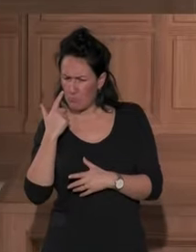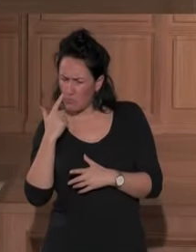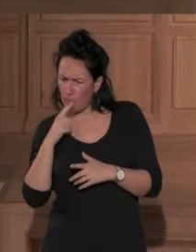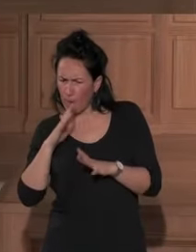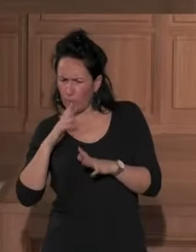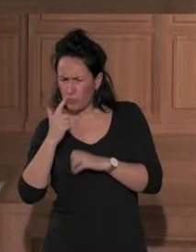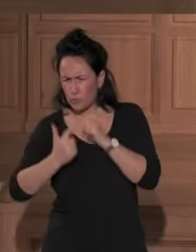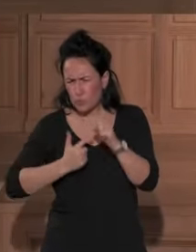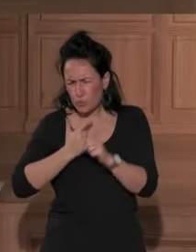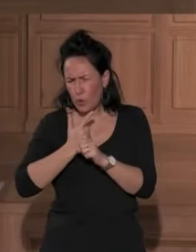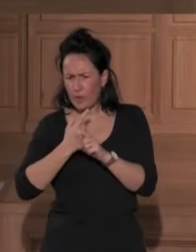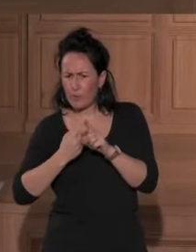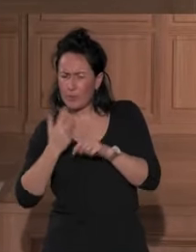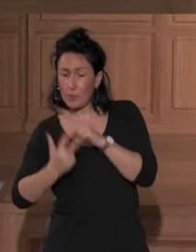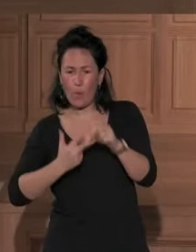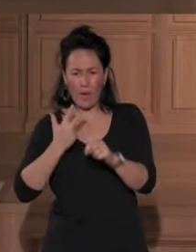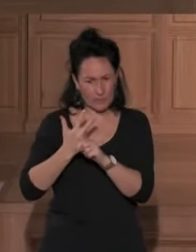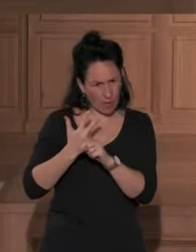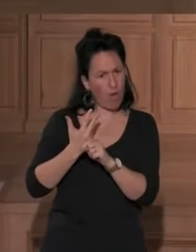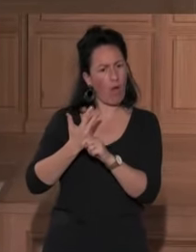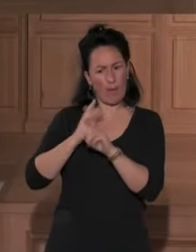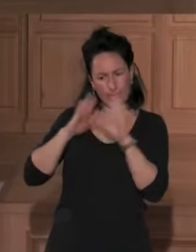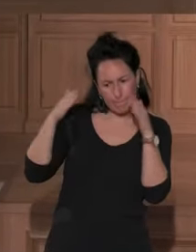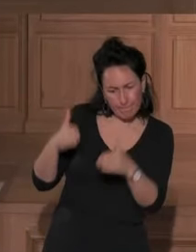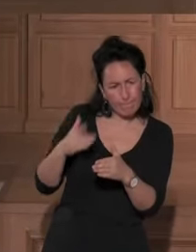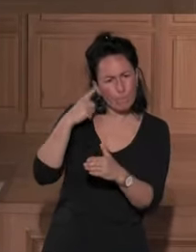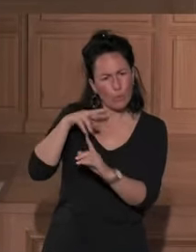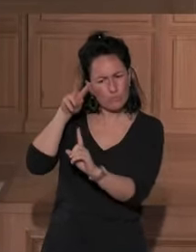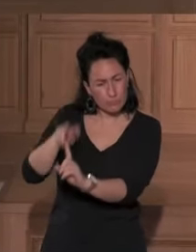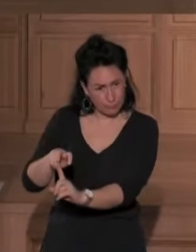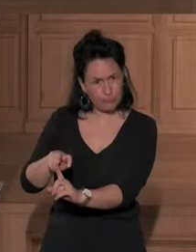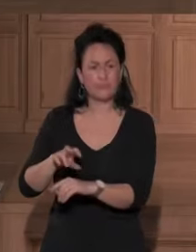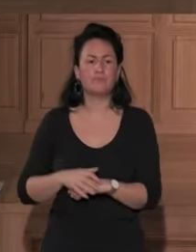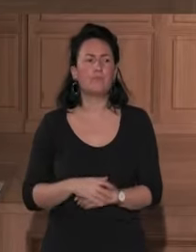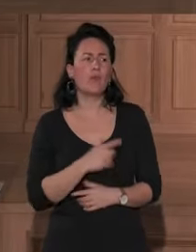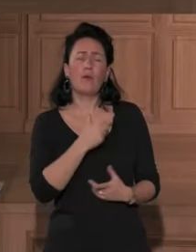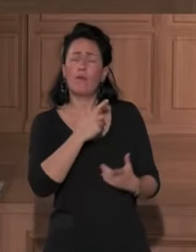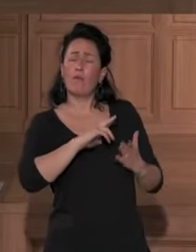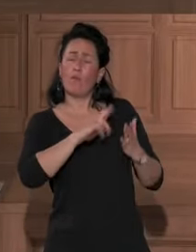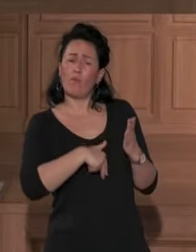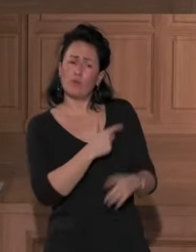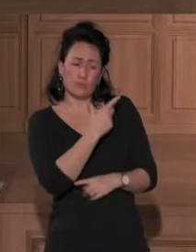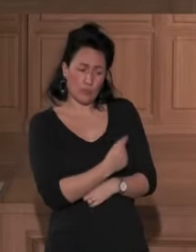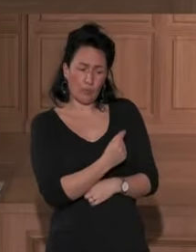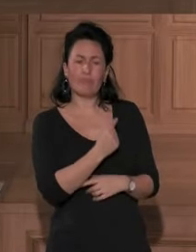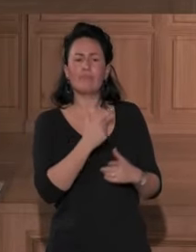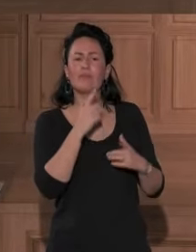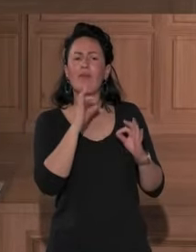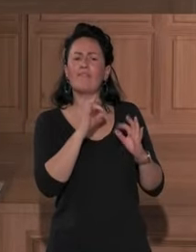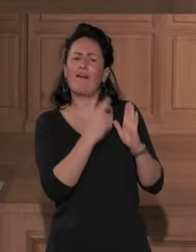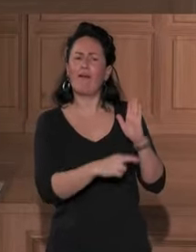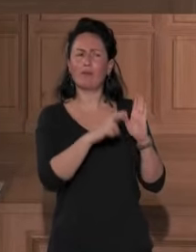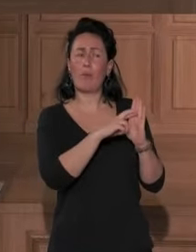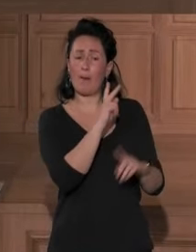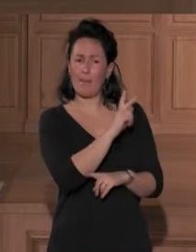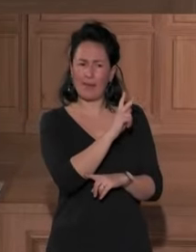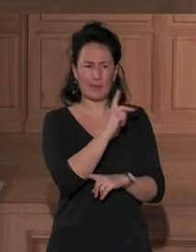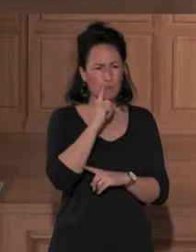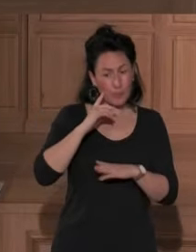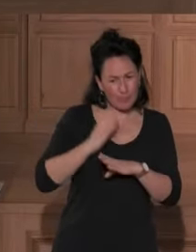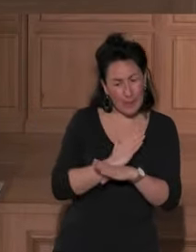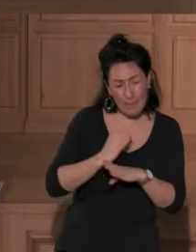2 ans et demi, 3 ans, prise en charge. On a une convention avec le rectorat de Paris, donc on accompagne les enfants à l'inclusion. On prépare d'abord les enfants à l'inclusion.